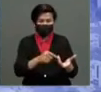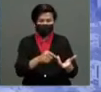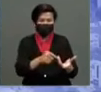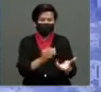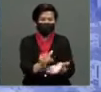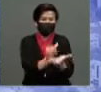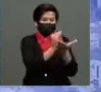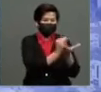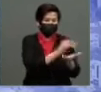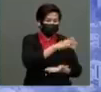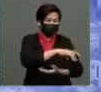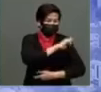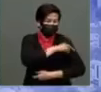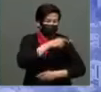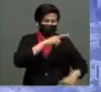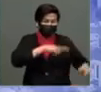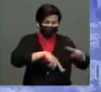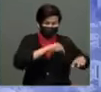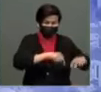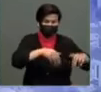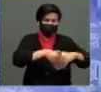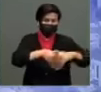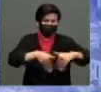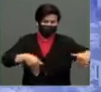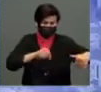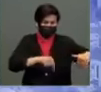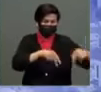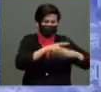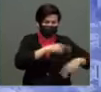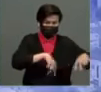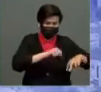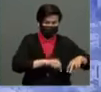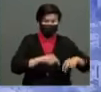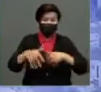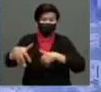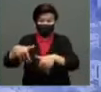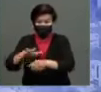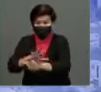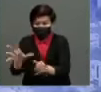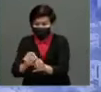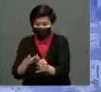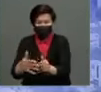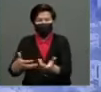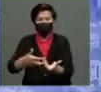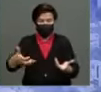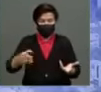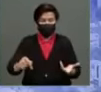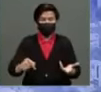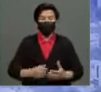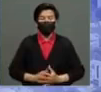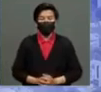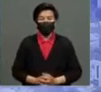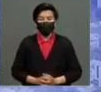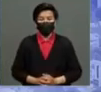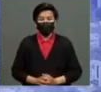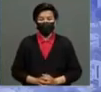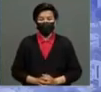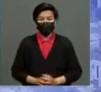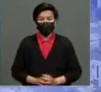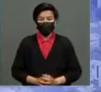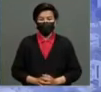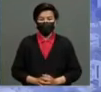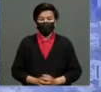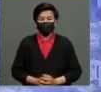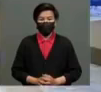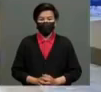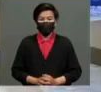นะครับออกจากชุมชนมาสู่การรักษาโดยเร็วนี่คือหลักการที่วางกันไว้ครับผมครับลูกครับก็เบื้องต้นประมาณนี้ก่